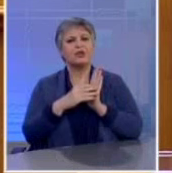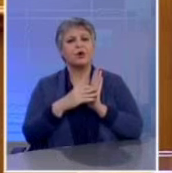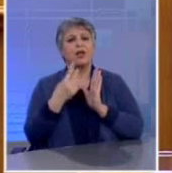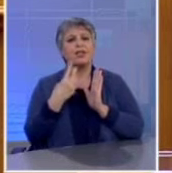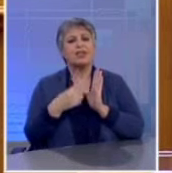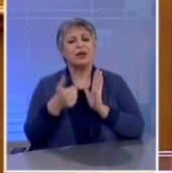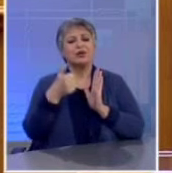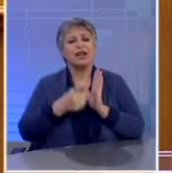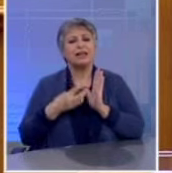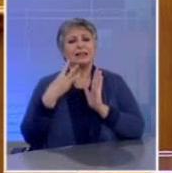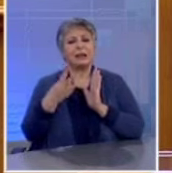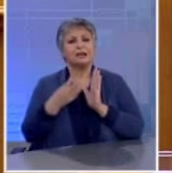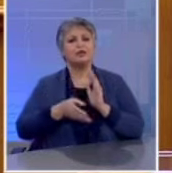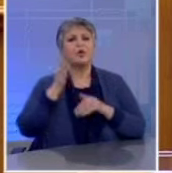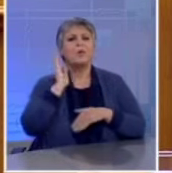263α του ποινικού κώδικα.